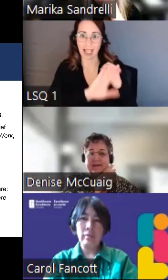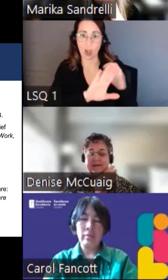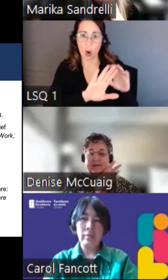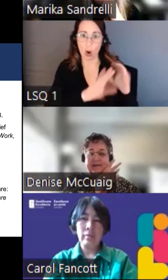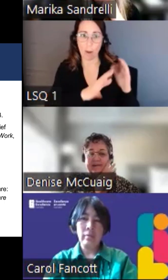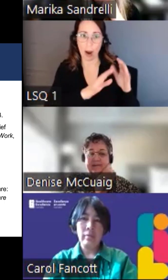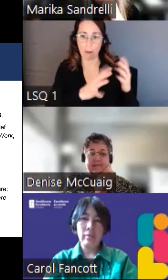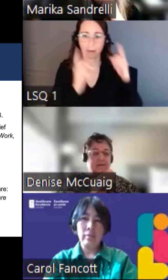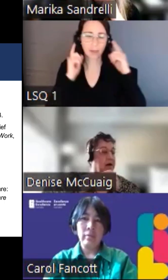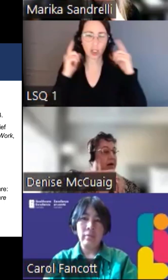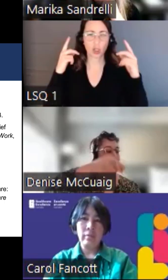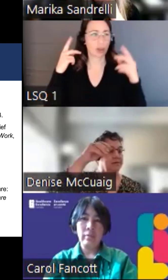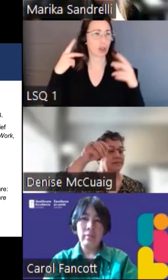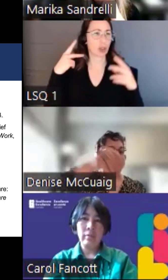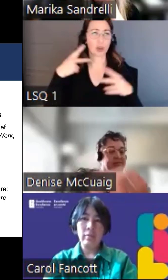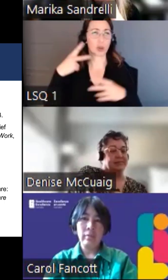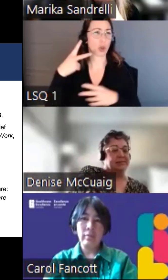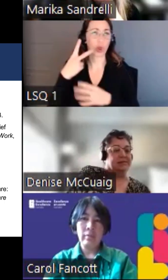vous entendre.